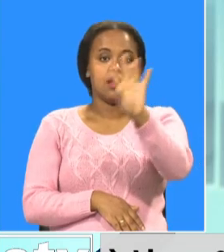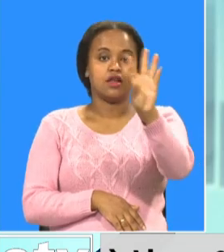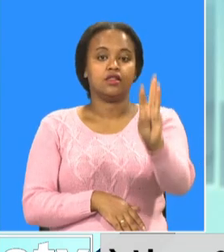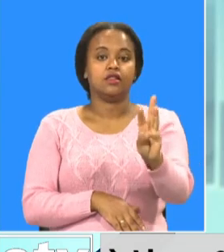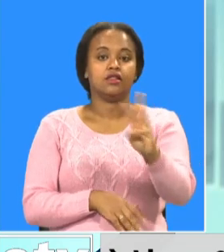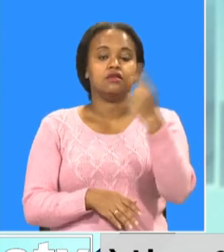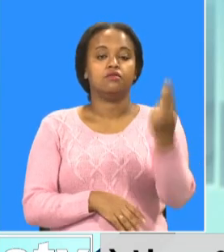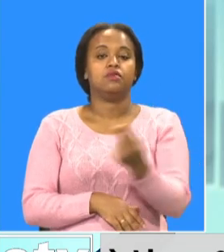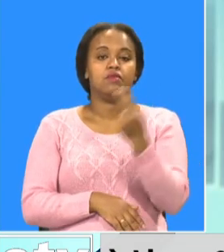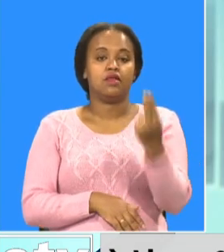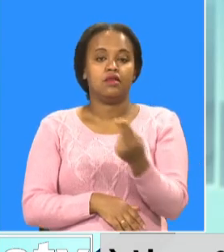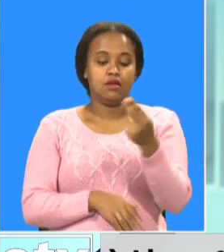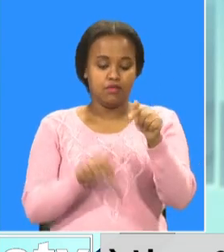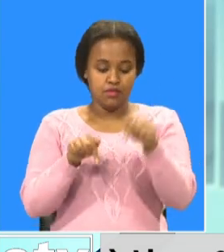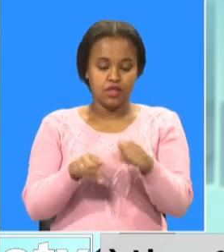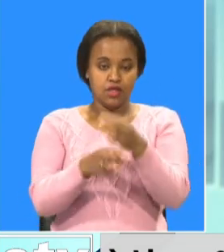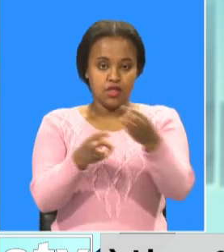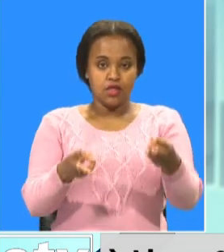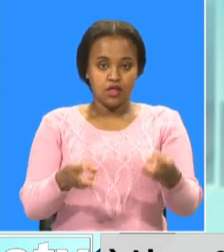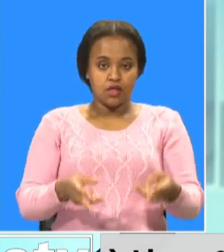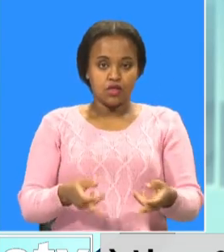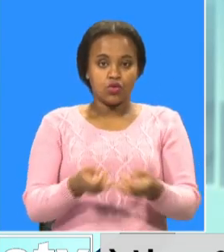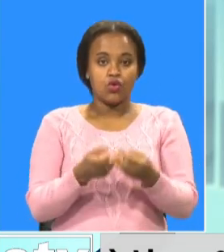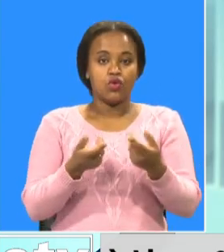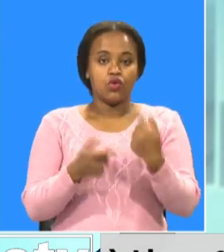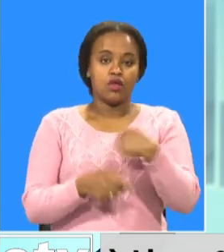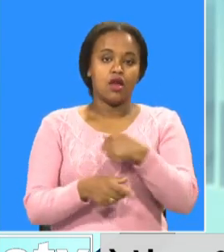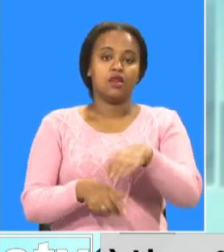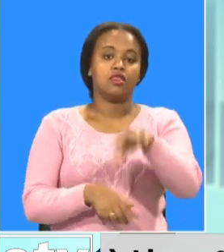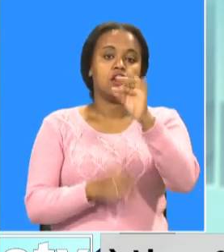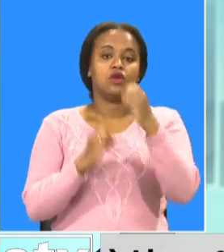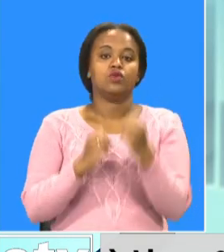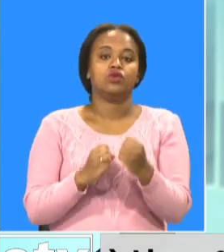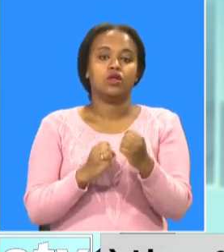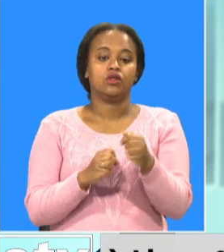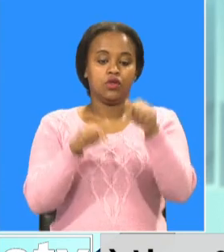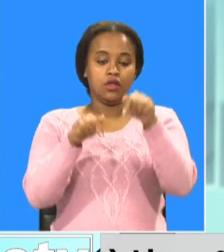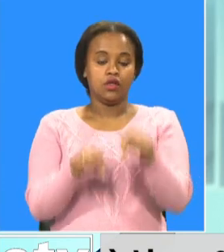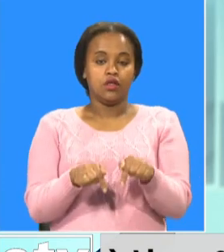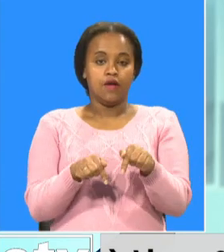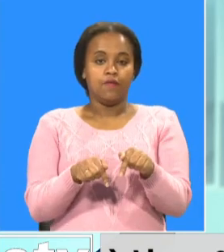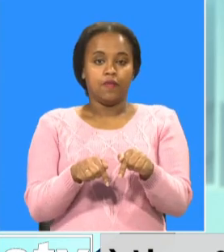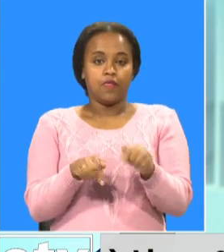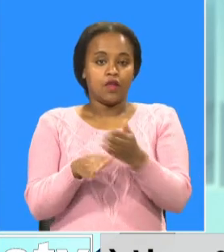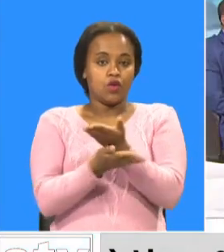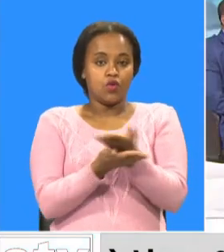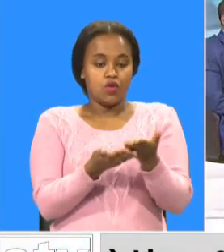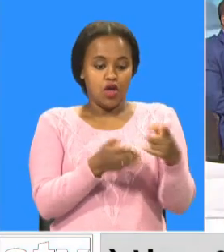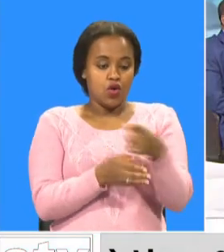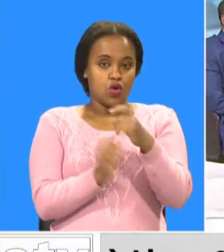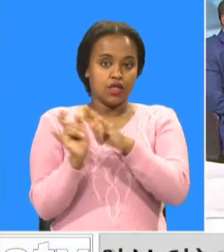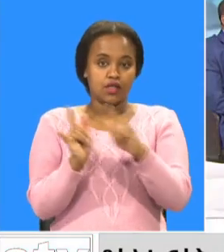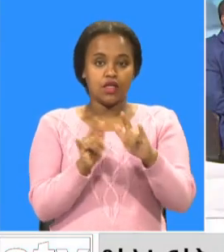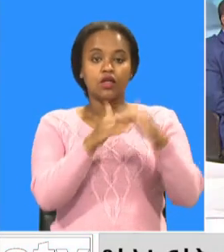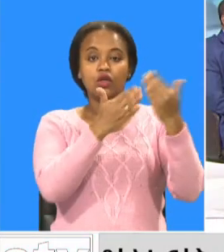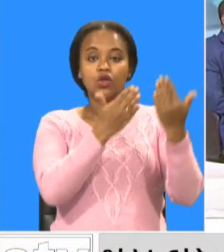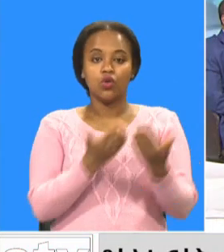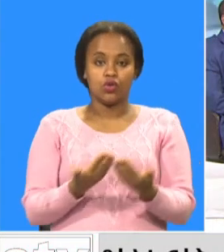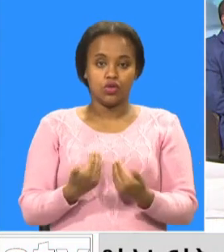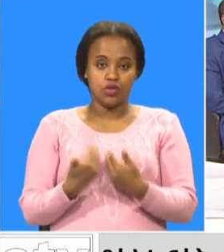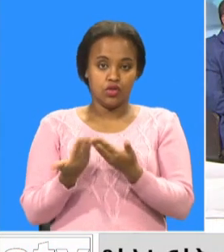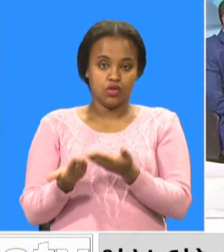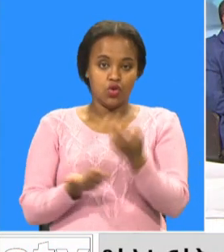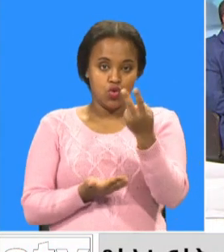0115549126ን በመጠቀም እዚህ ስቱዲዮ እኛን ታገኙን ትችላላችሁ። እዚህ ለዚህ ጉዳይ የሆነን ዘንድ እንግዶችን ጋብዘናል።